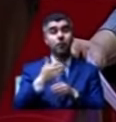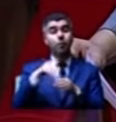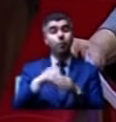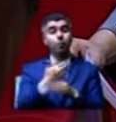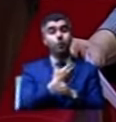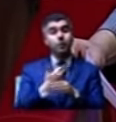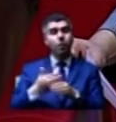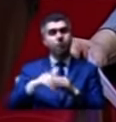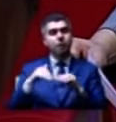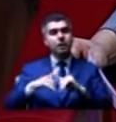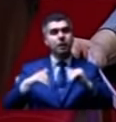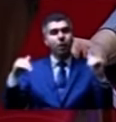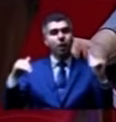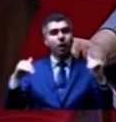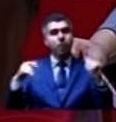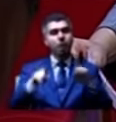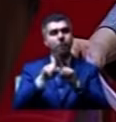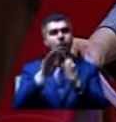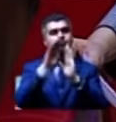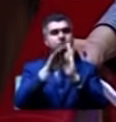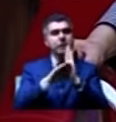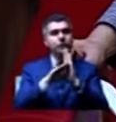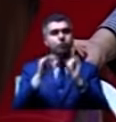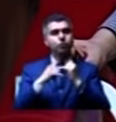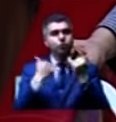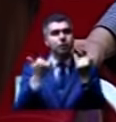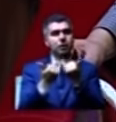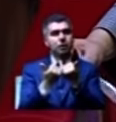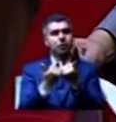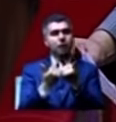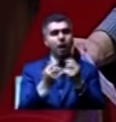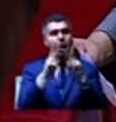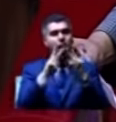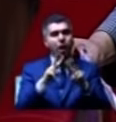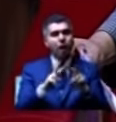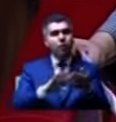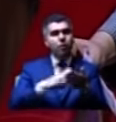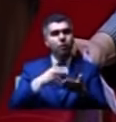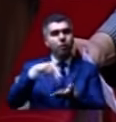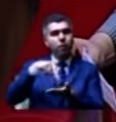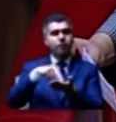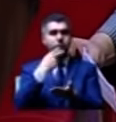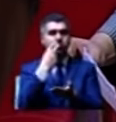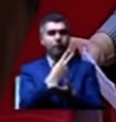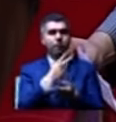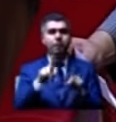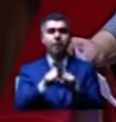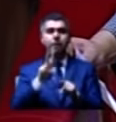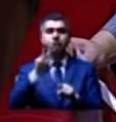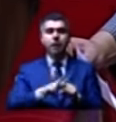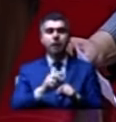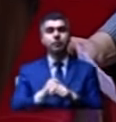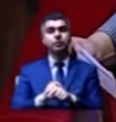مجلس النواب أنهم يديروا شكلوا لجنة تقصي الحقائق ويوقفوا على يعني حقيقة